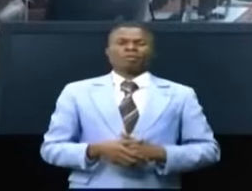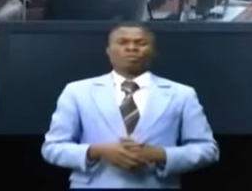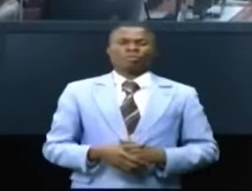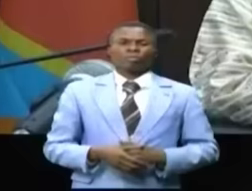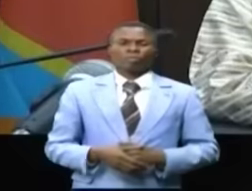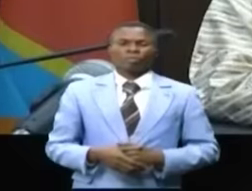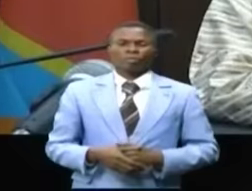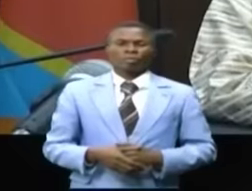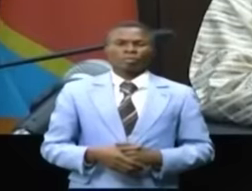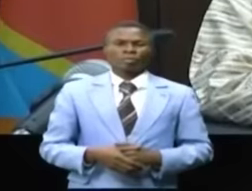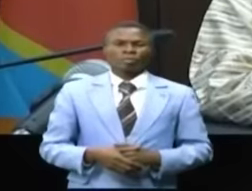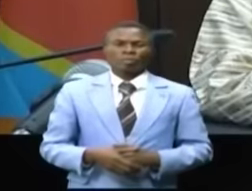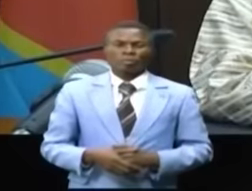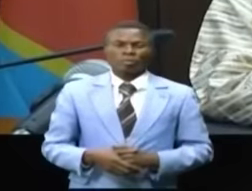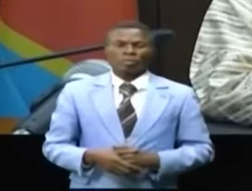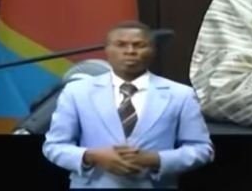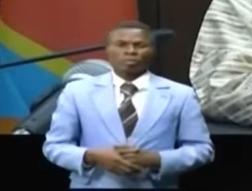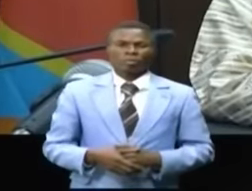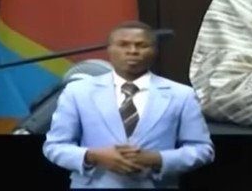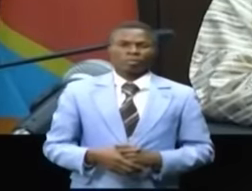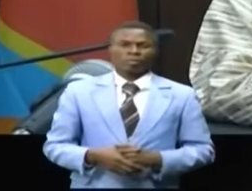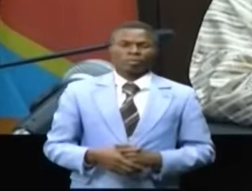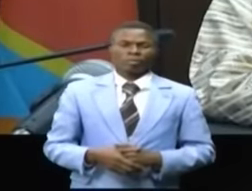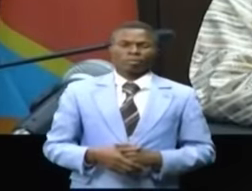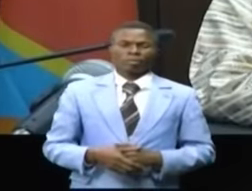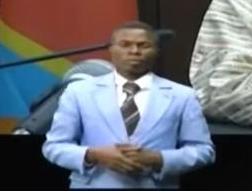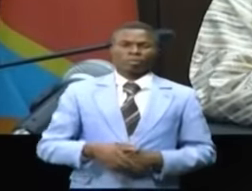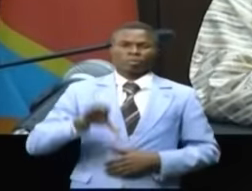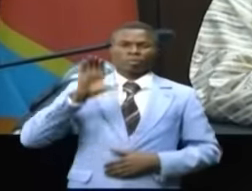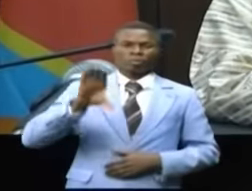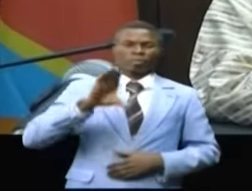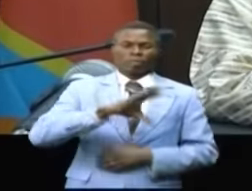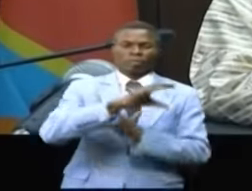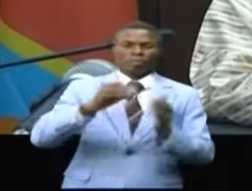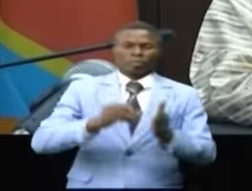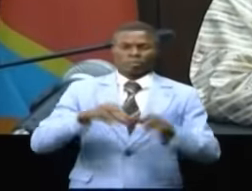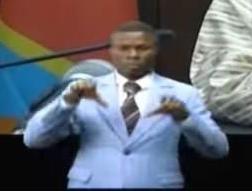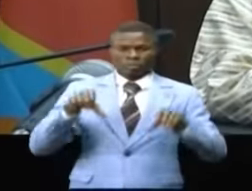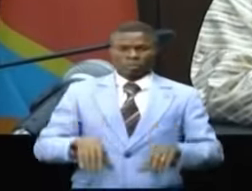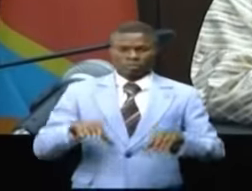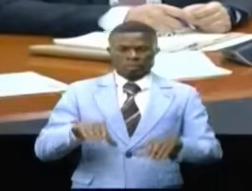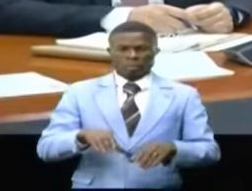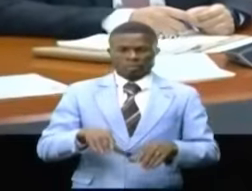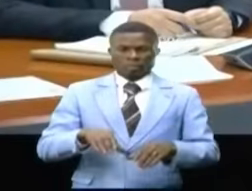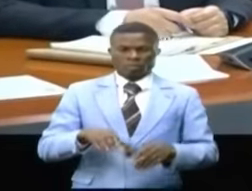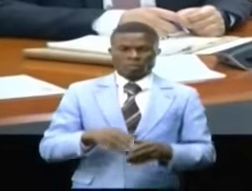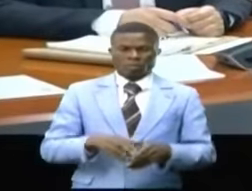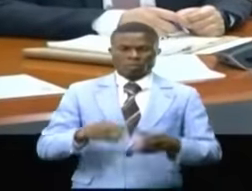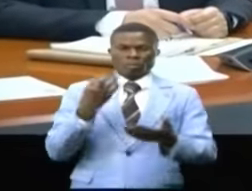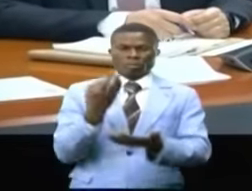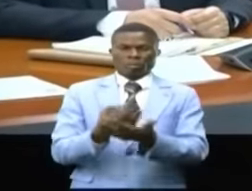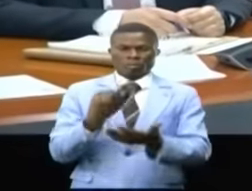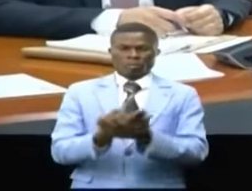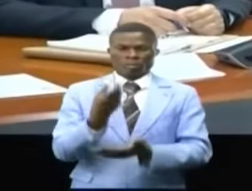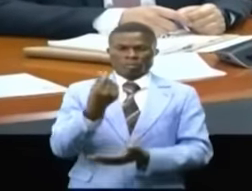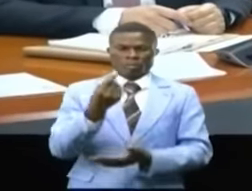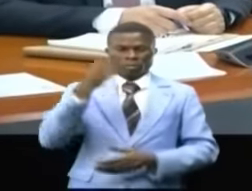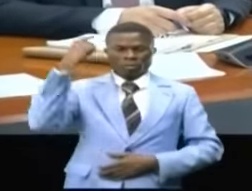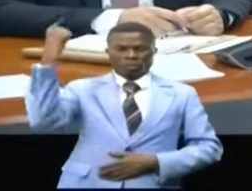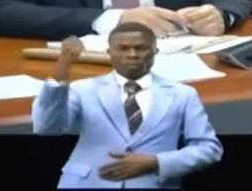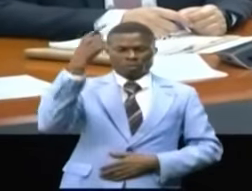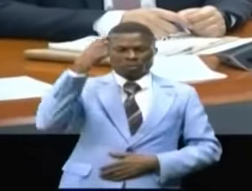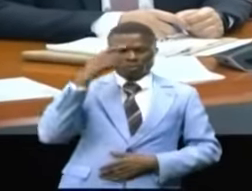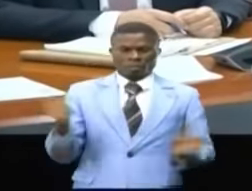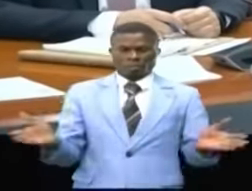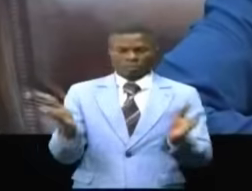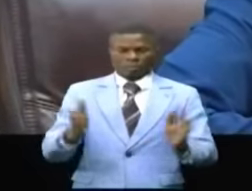Les plaidoyers menés par le gouverneur de la Banque centrale du Congo, Malangu Kabedimbouye, auprès du Fonds monétaire international pour le renforcement